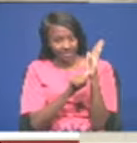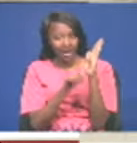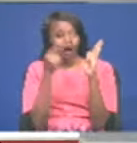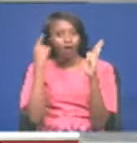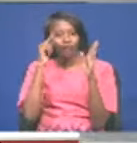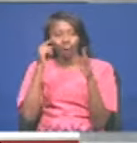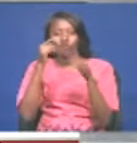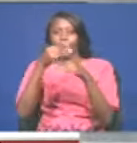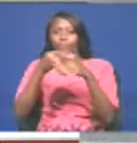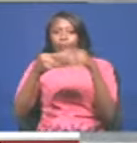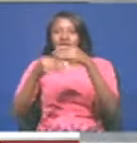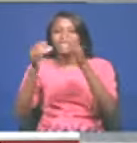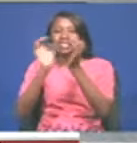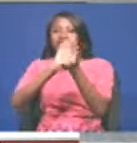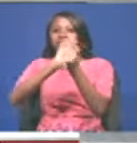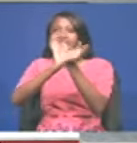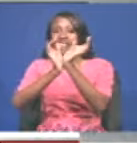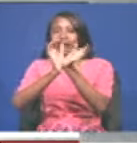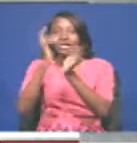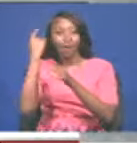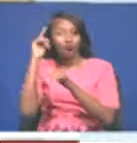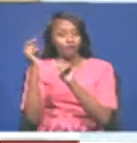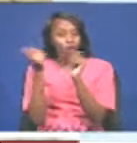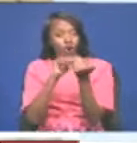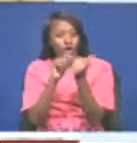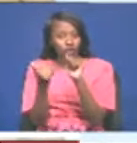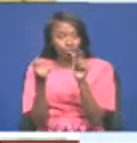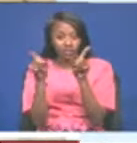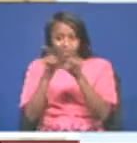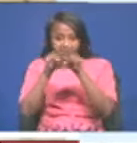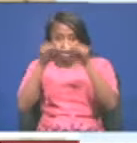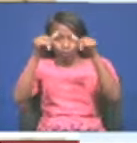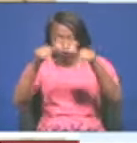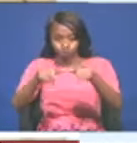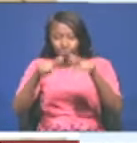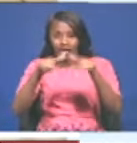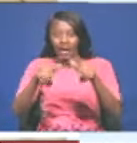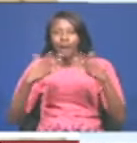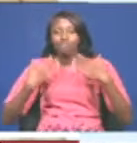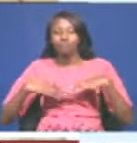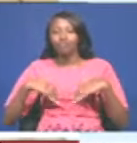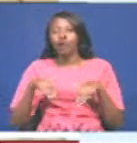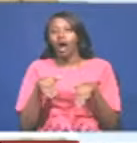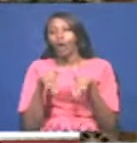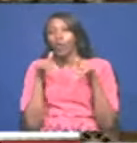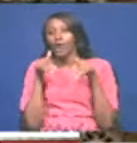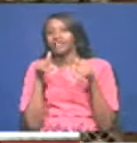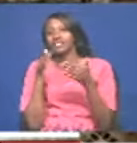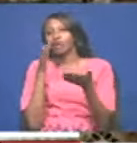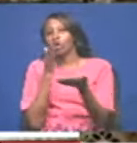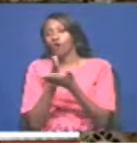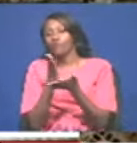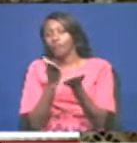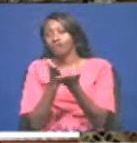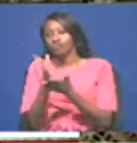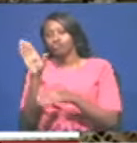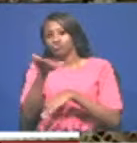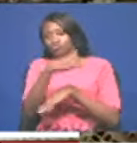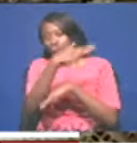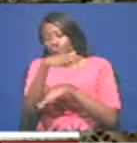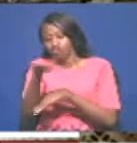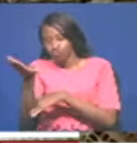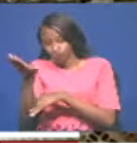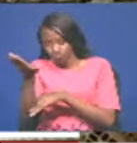humu nchini. Mawaziri walioteuliwa leo sasa wanasubiri kusailiwa na bunge kisha kuteuliwa na rais. Bana